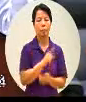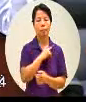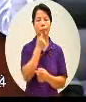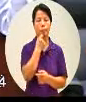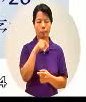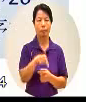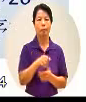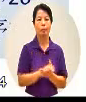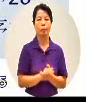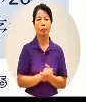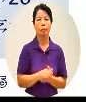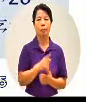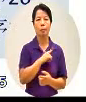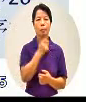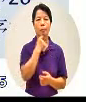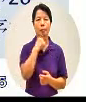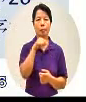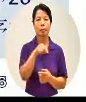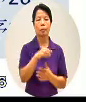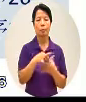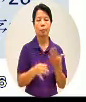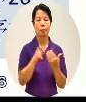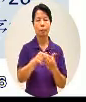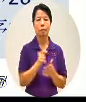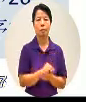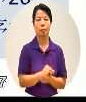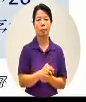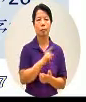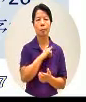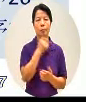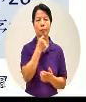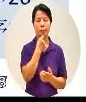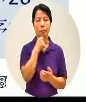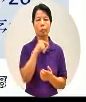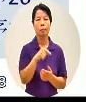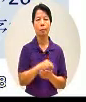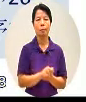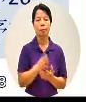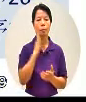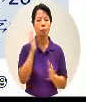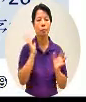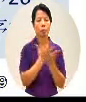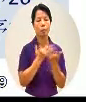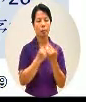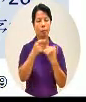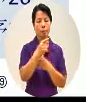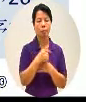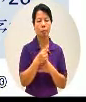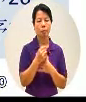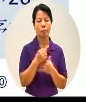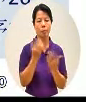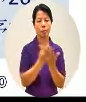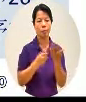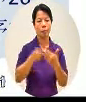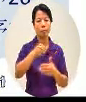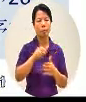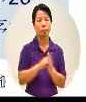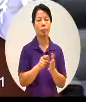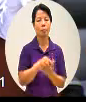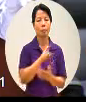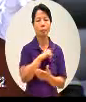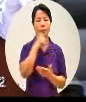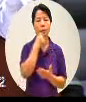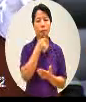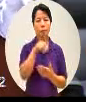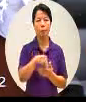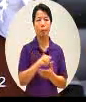序。所谓的志愿序是安怎填志愿？是。囡仔在升学吼，爱填志愿啊。啊，